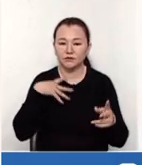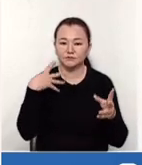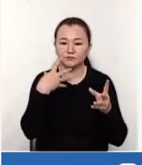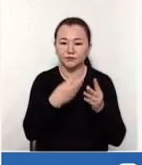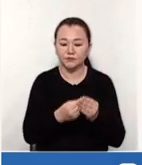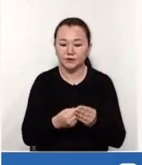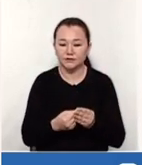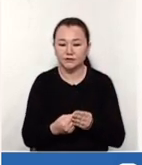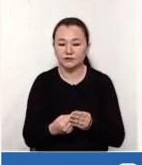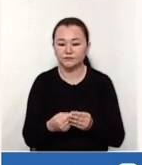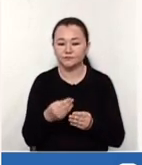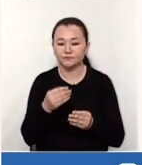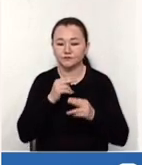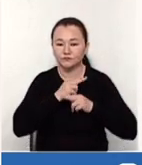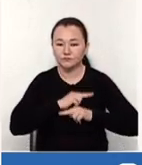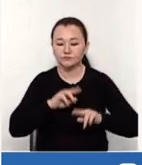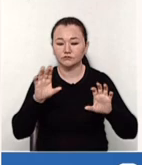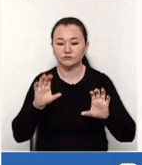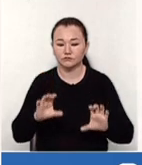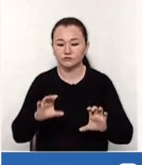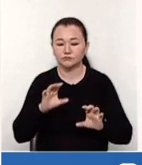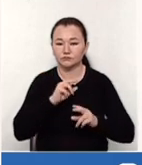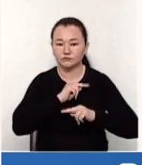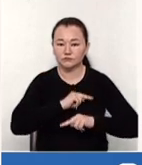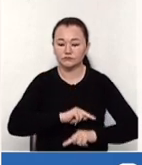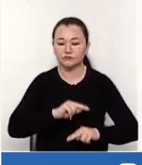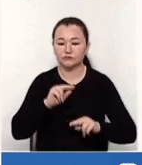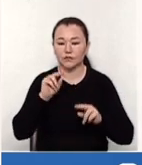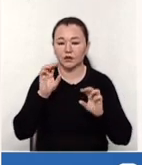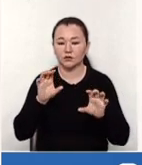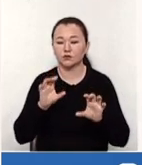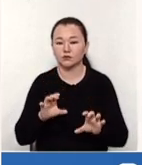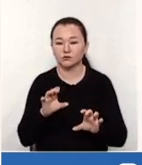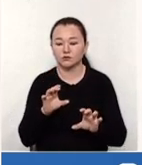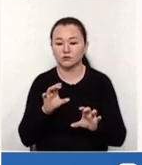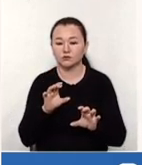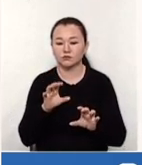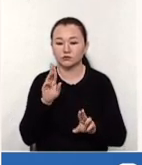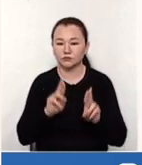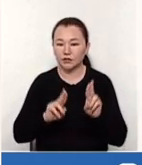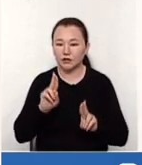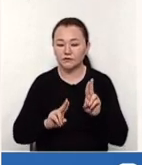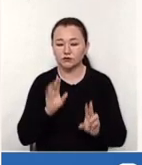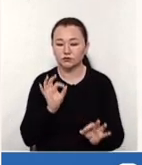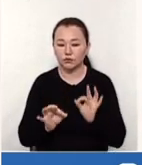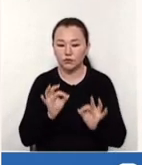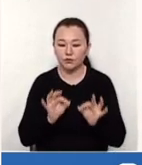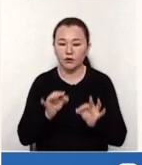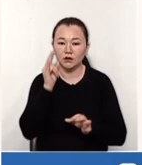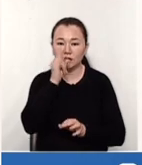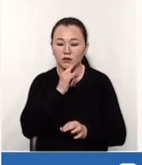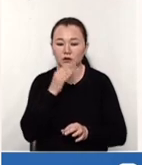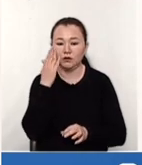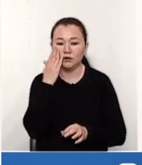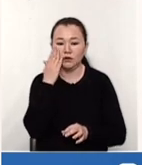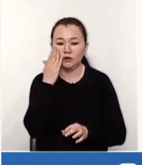бірігіп, мына еңбек кодексі бар ғой, еңбек заңнамасы, осы нормалар бізде Қазақстанда